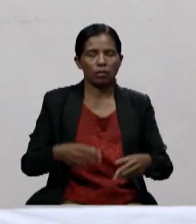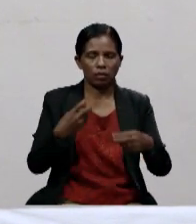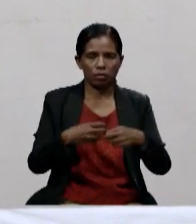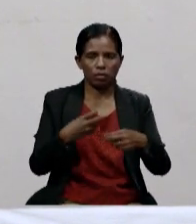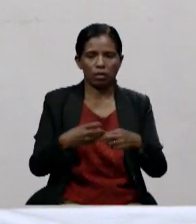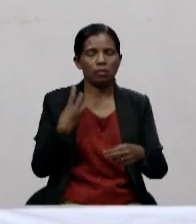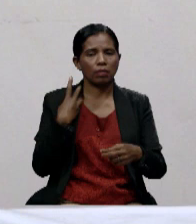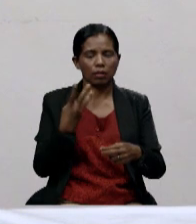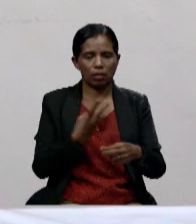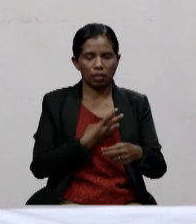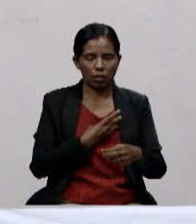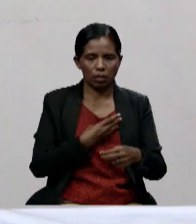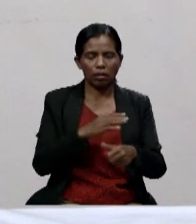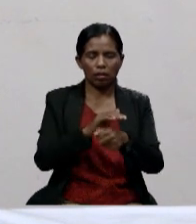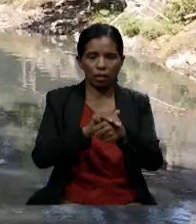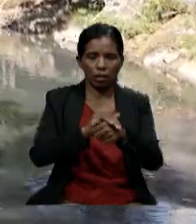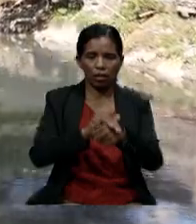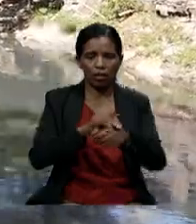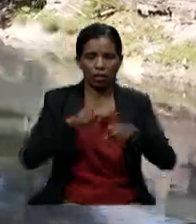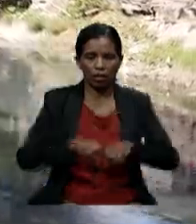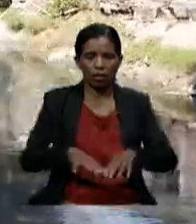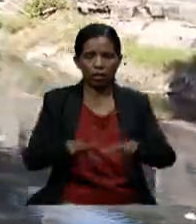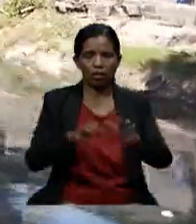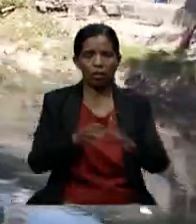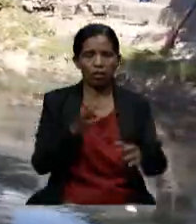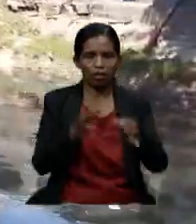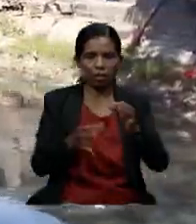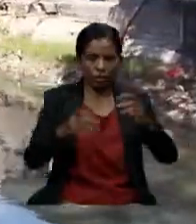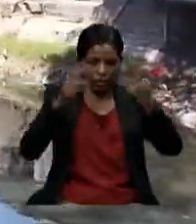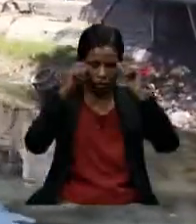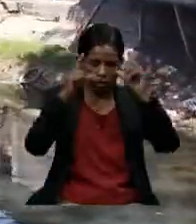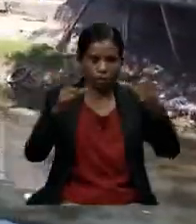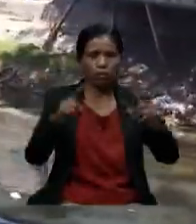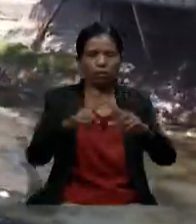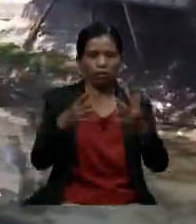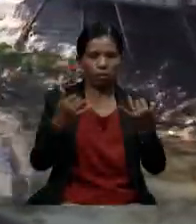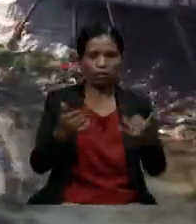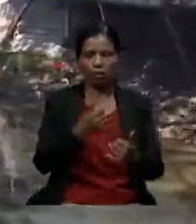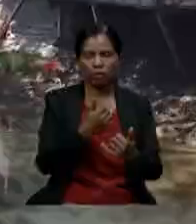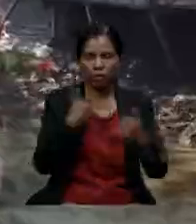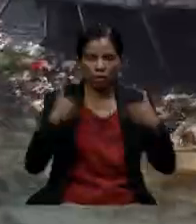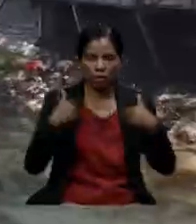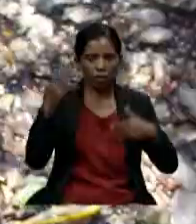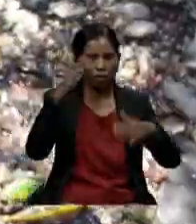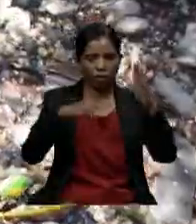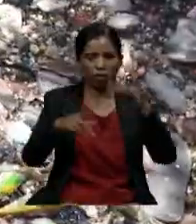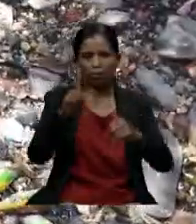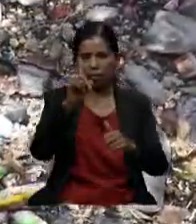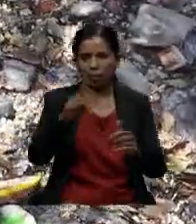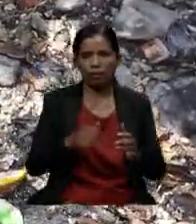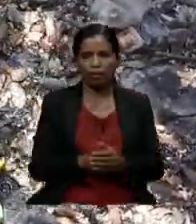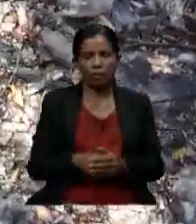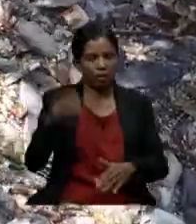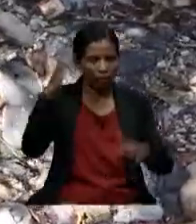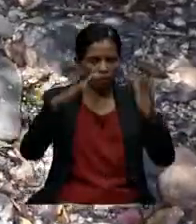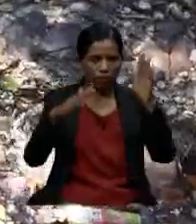itania lenuk tasi sirnene. Mas ke nune Timor Leste to ohin loron se iha problema ida.